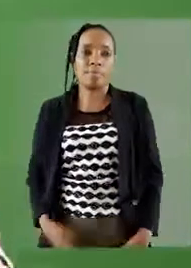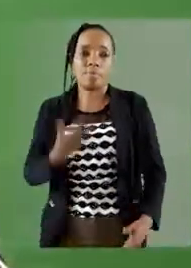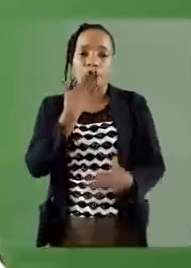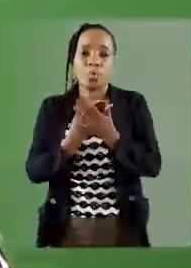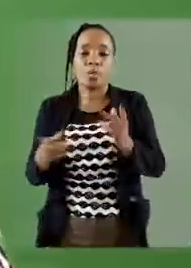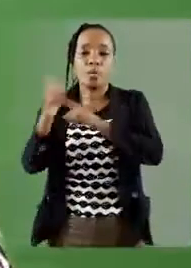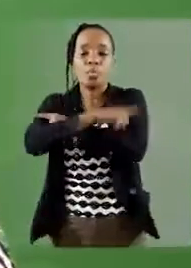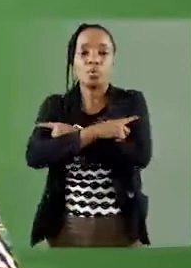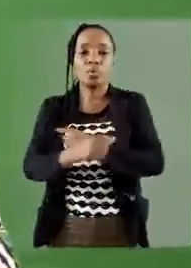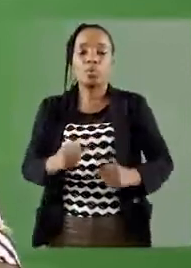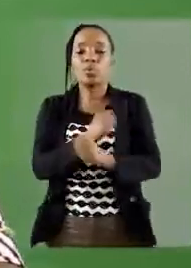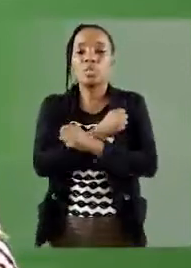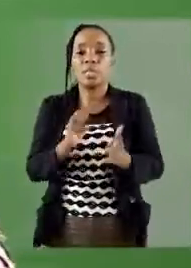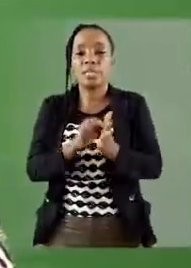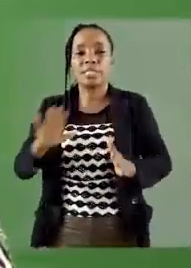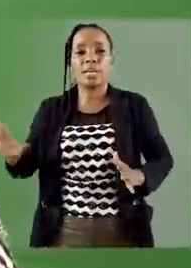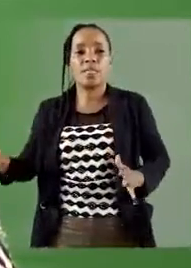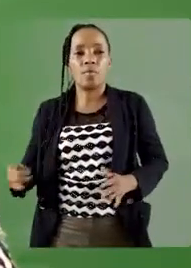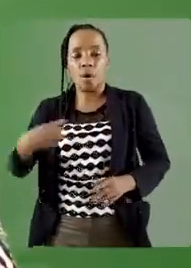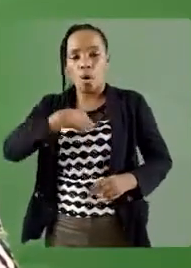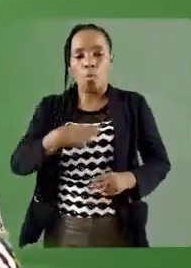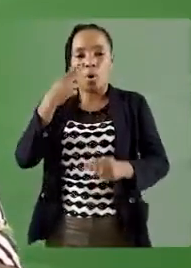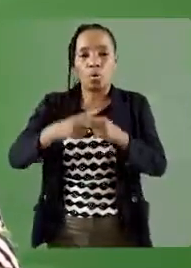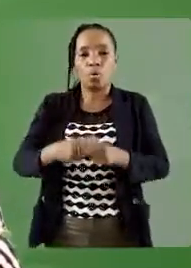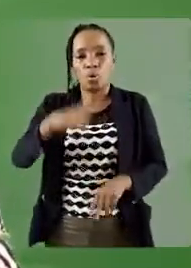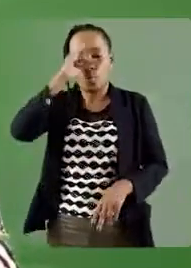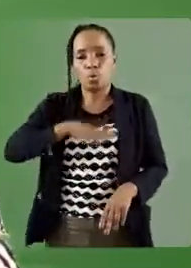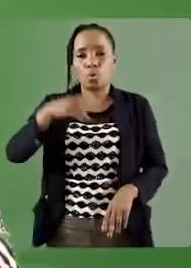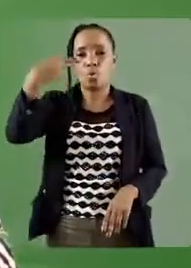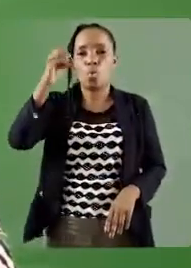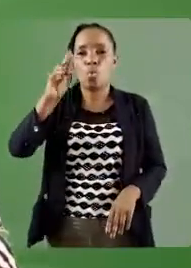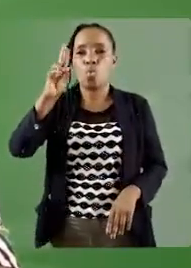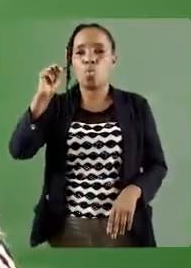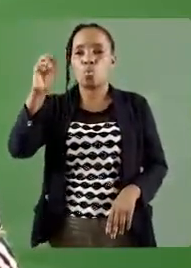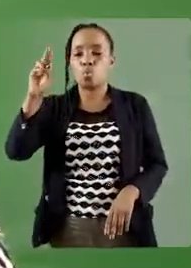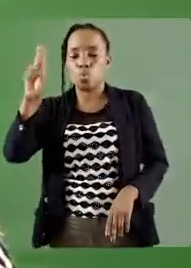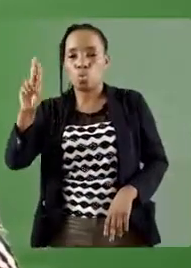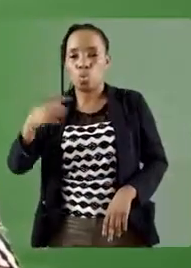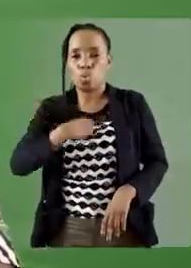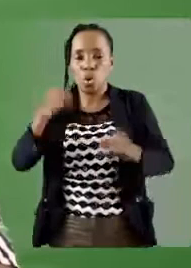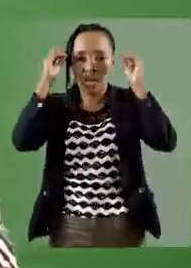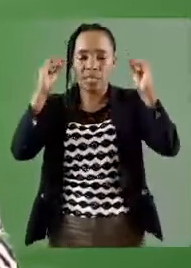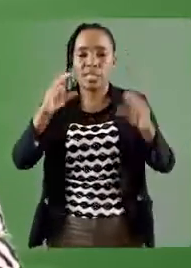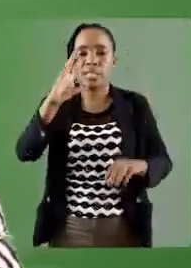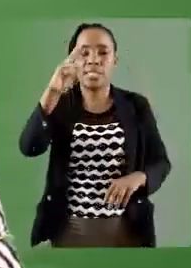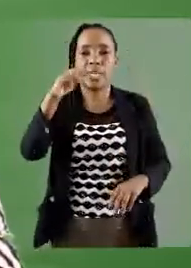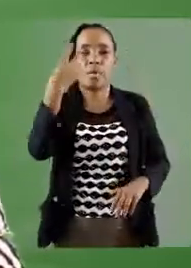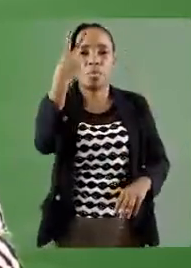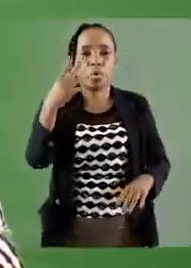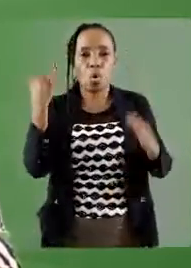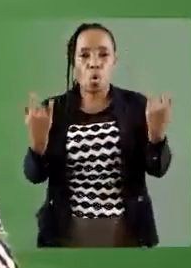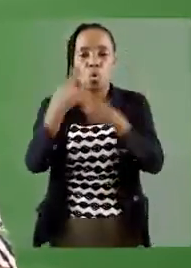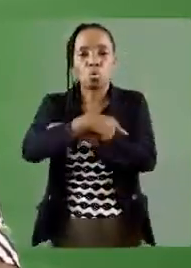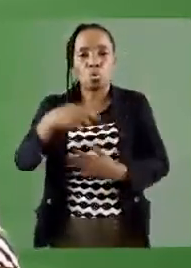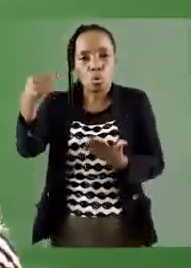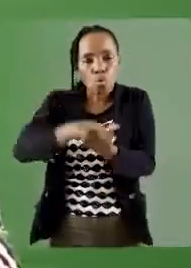Bonjour chers élèves, je me nomme Jean-Baptiste Onou, enseignant tenant du CM2. Nous allons voir aujourd'hui une nouvelle